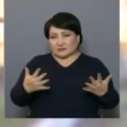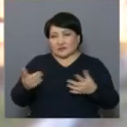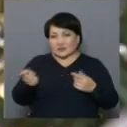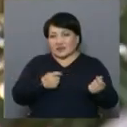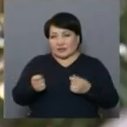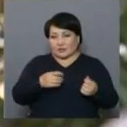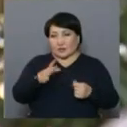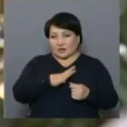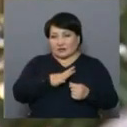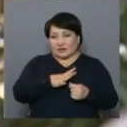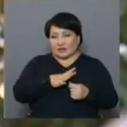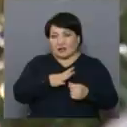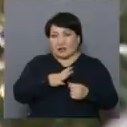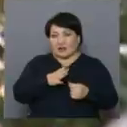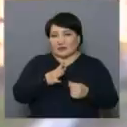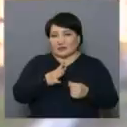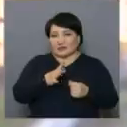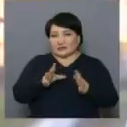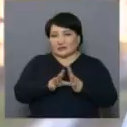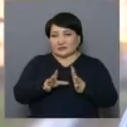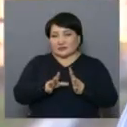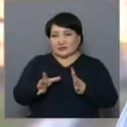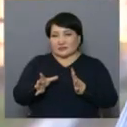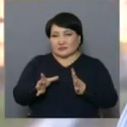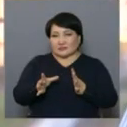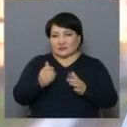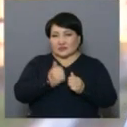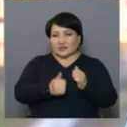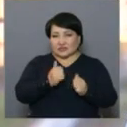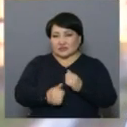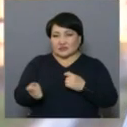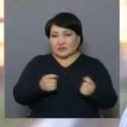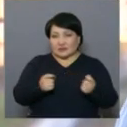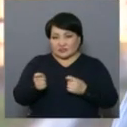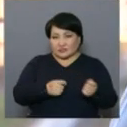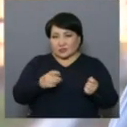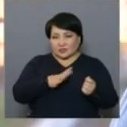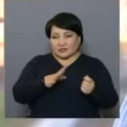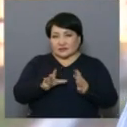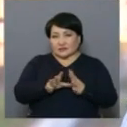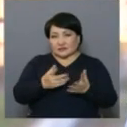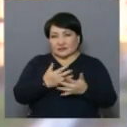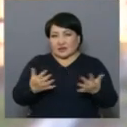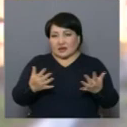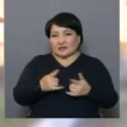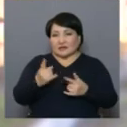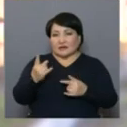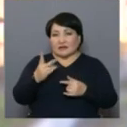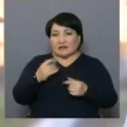тасымалдауға тырысады. Электрлік қарулар, суық қаруларды жиі-жиі тасымалдауға тырысады, бірақ алдыңғы